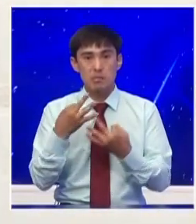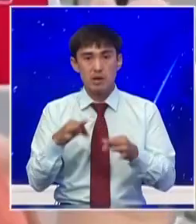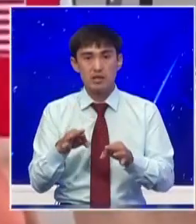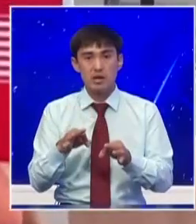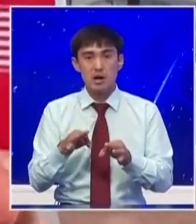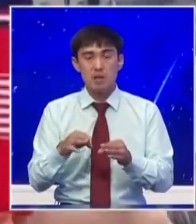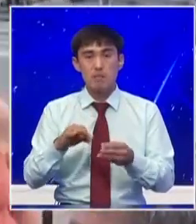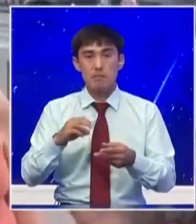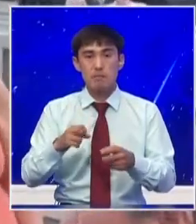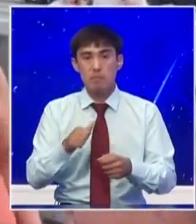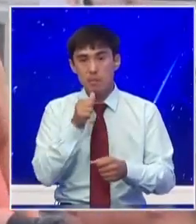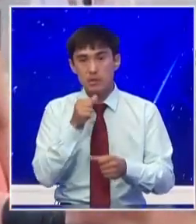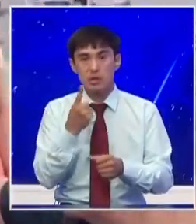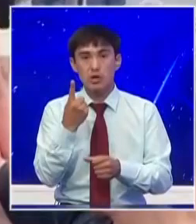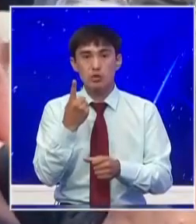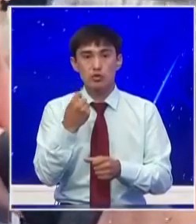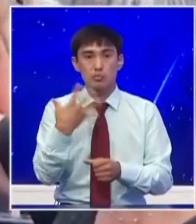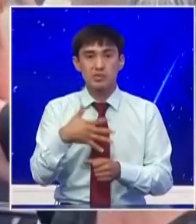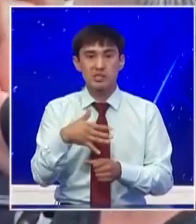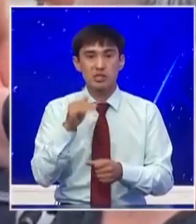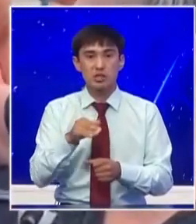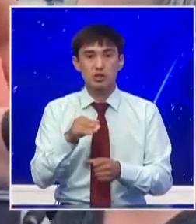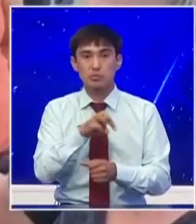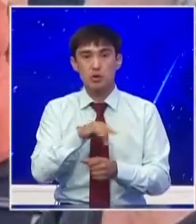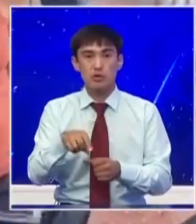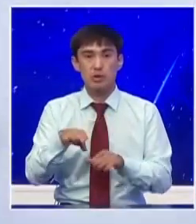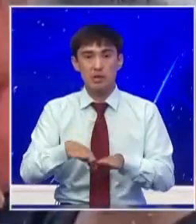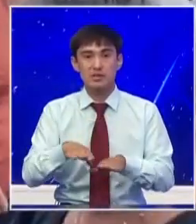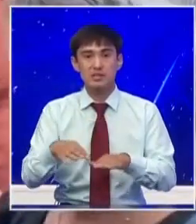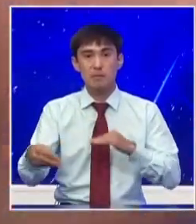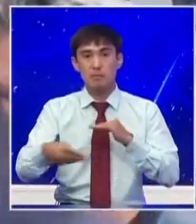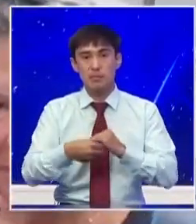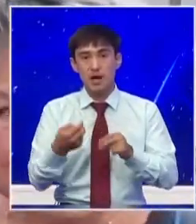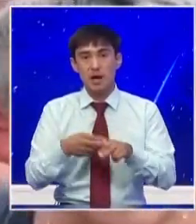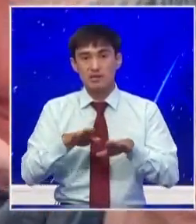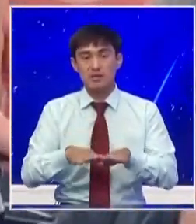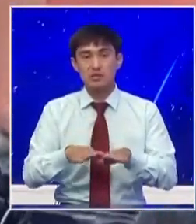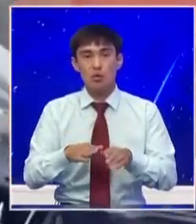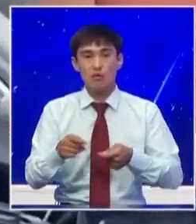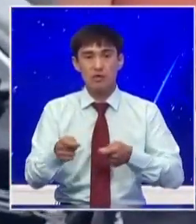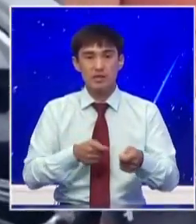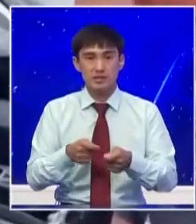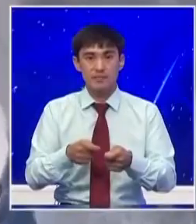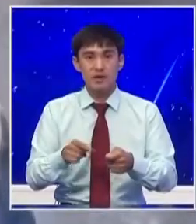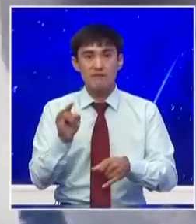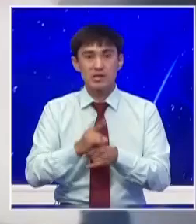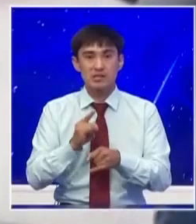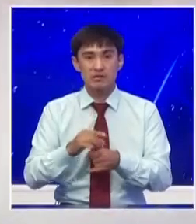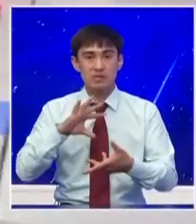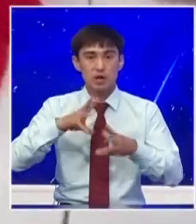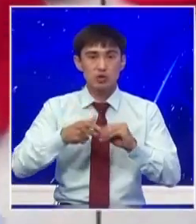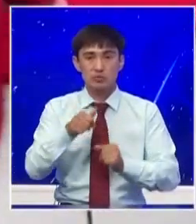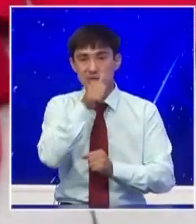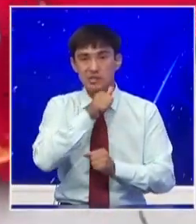подсчета голосов 150 миллионов американцев с целью остаться у власти, а также фальсификации отчетов с целью скрыть